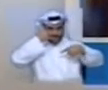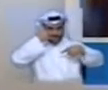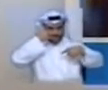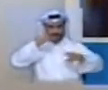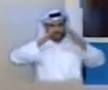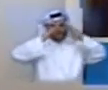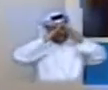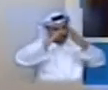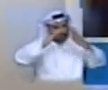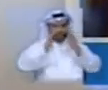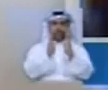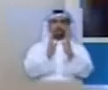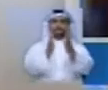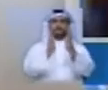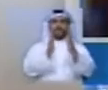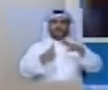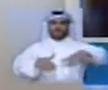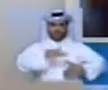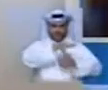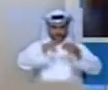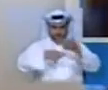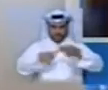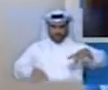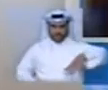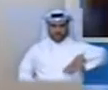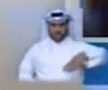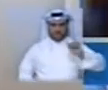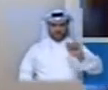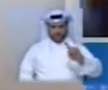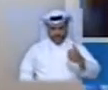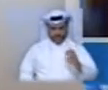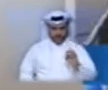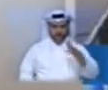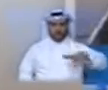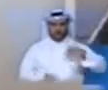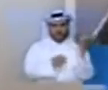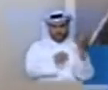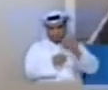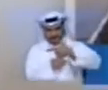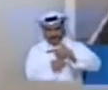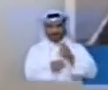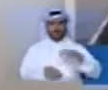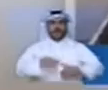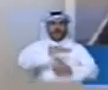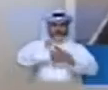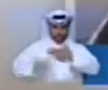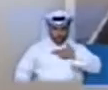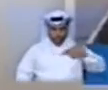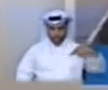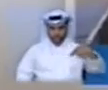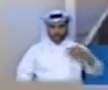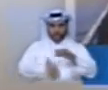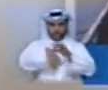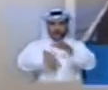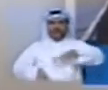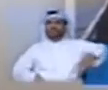نرفع اسماء ايات التهاني والتبريكات لمقام سيدي حضرة صاحب السمو امير البلاد ولسمو ولي عهده الامين ولسمو رئيس مجلس الوزراء